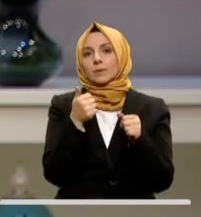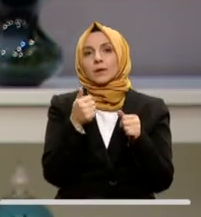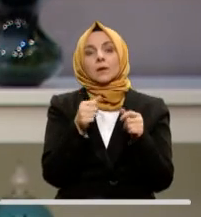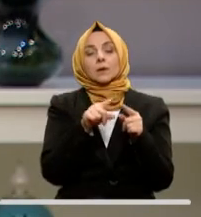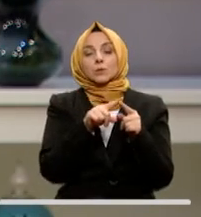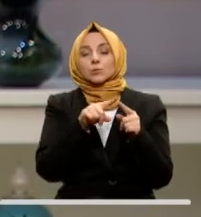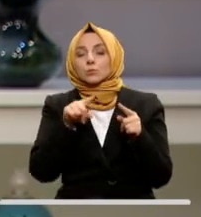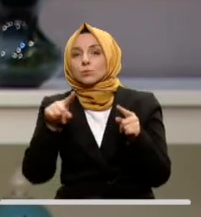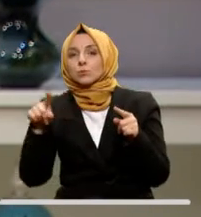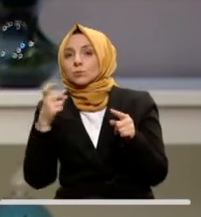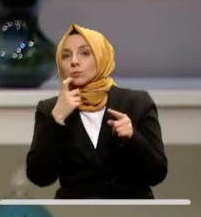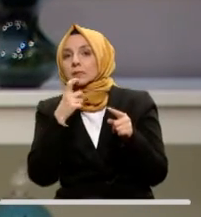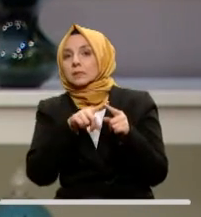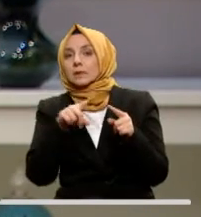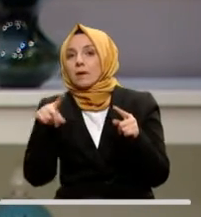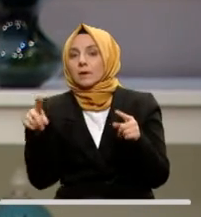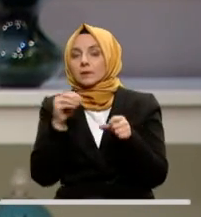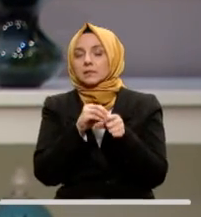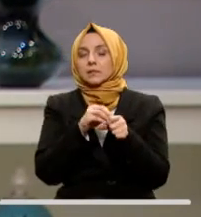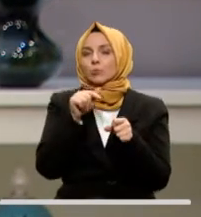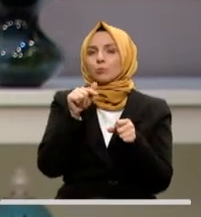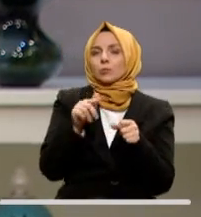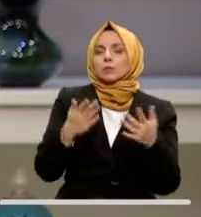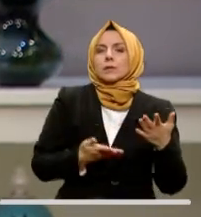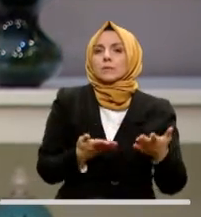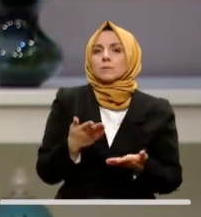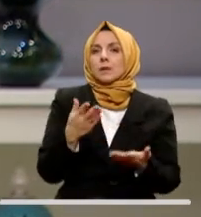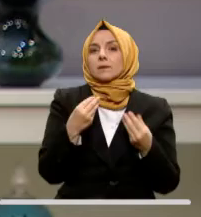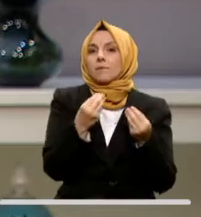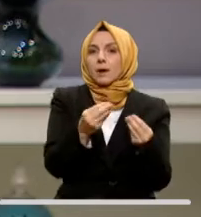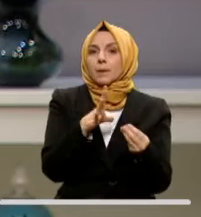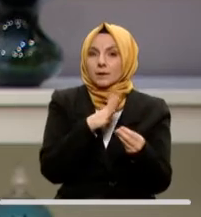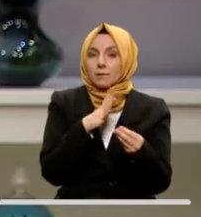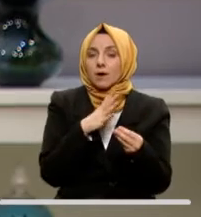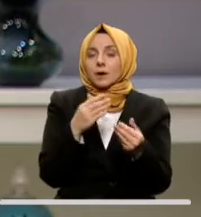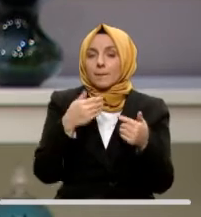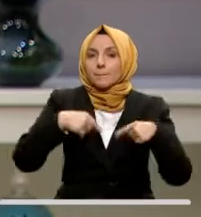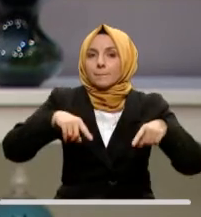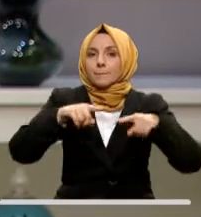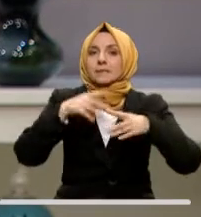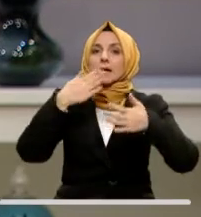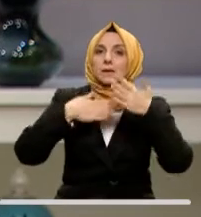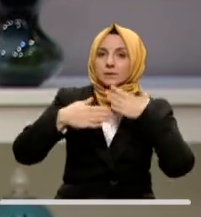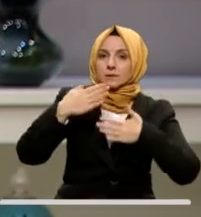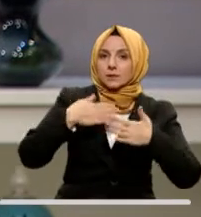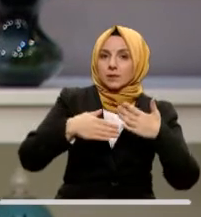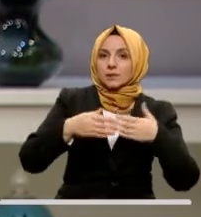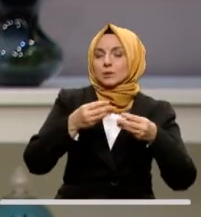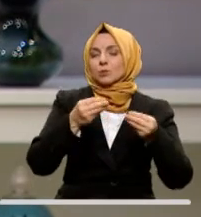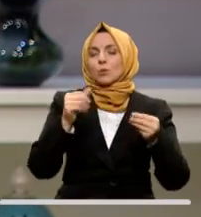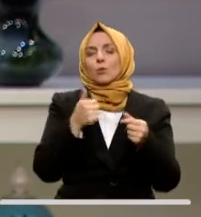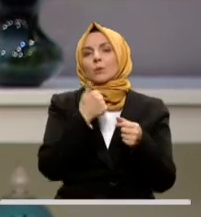yıllardır bu alanda hizmet veriyorsunuz Özen tecrübeleriniz yorumlarınızı aktararak duracaklarını sen bizler için hem izleyicilerimiz için